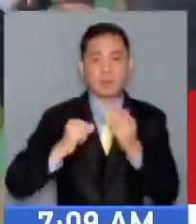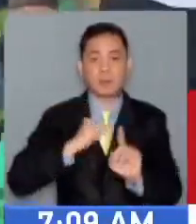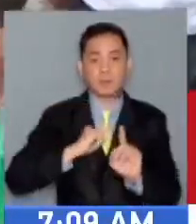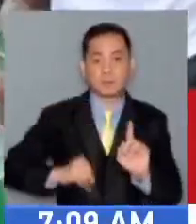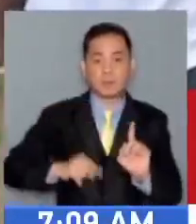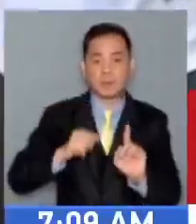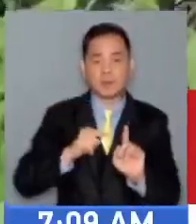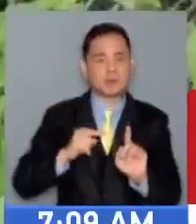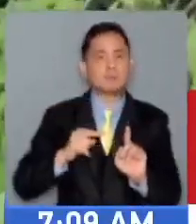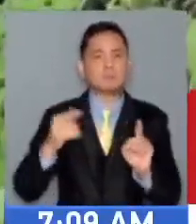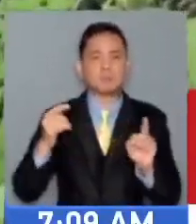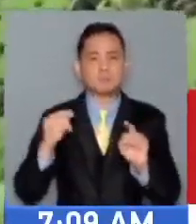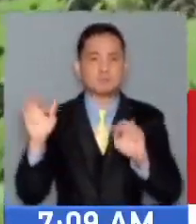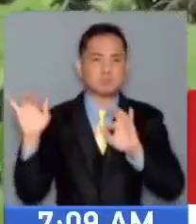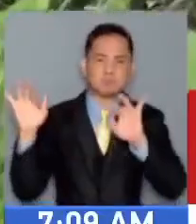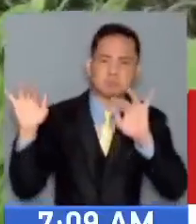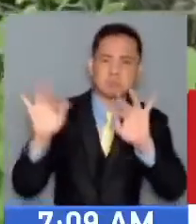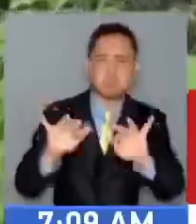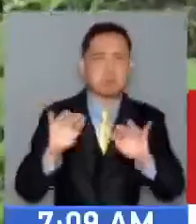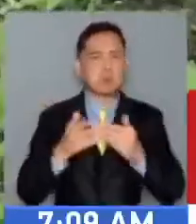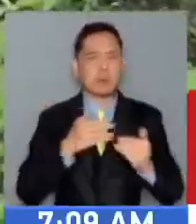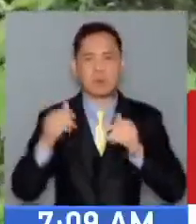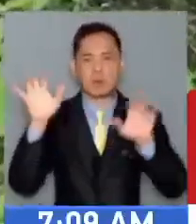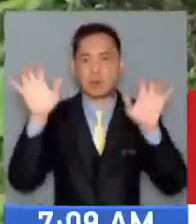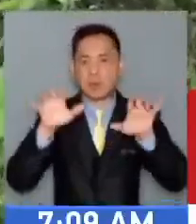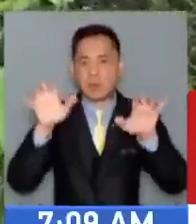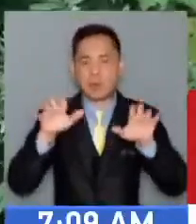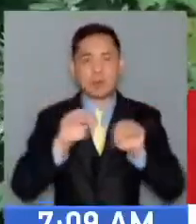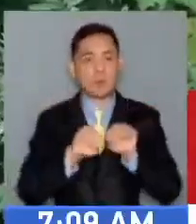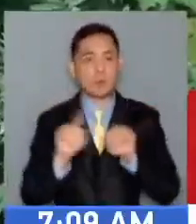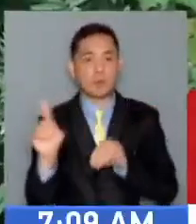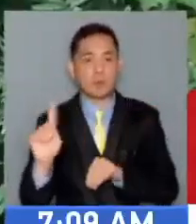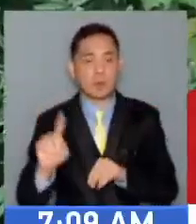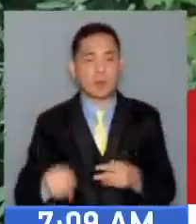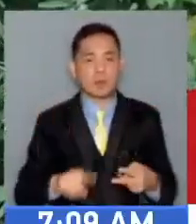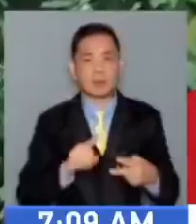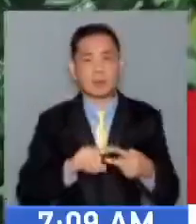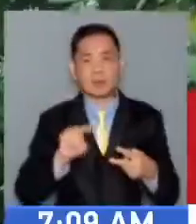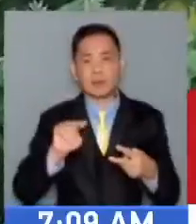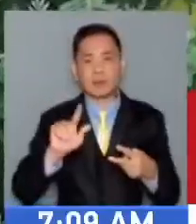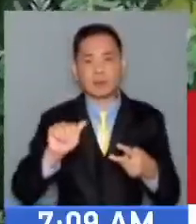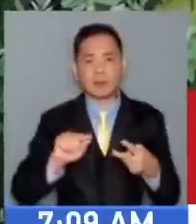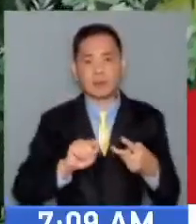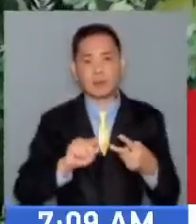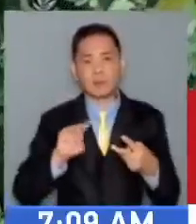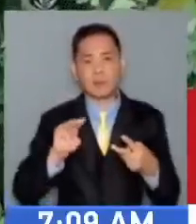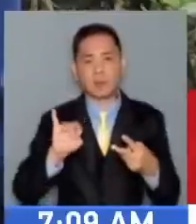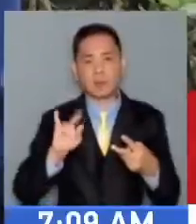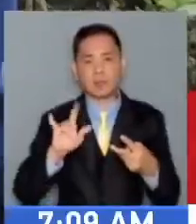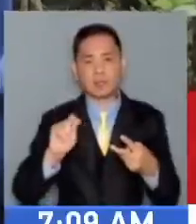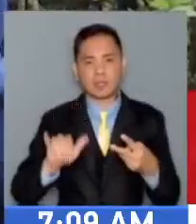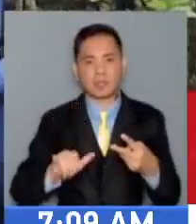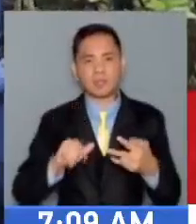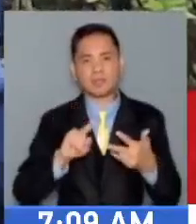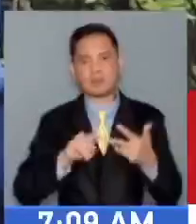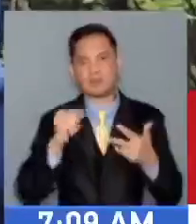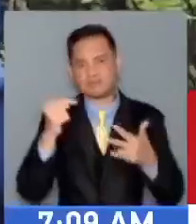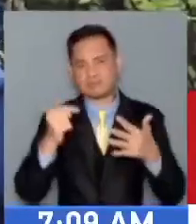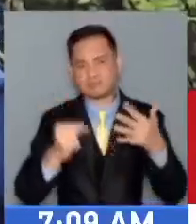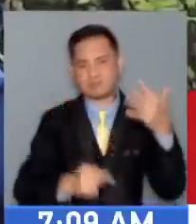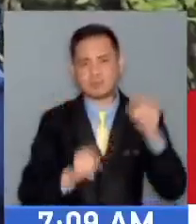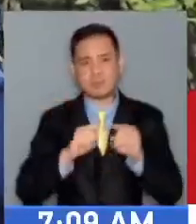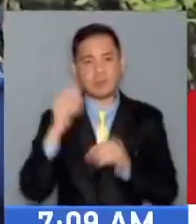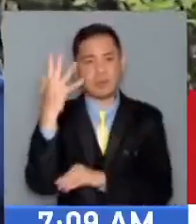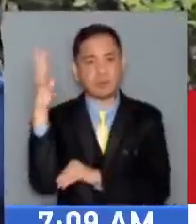na native trees gaya ng nara, mahogany, akasya, ipil, melina at iba pa bilang pagdiriwang sa